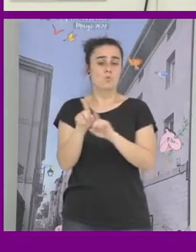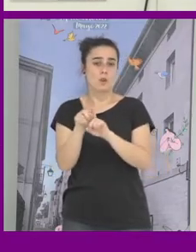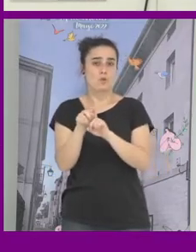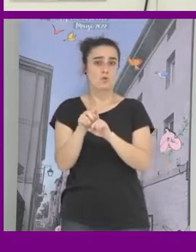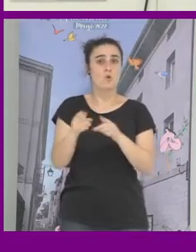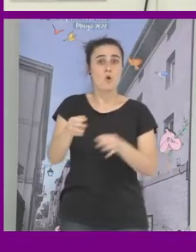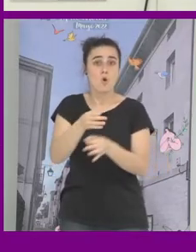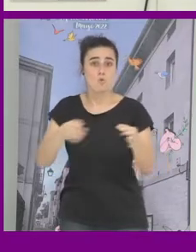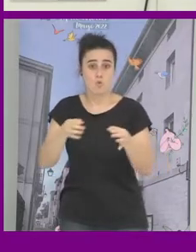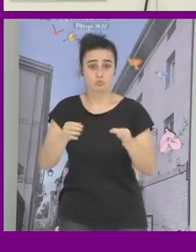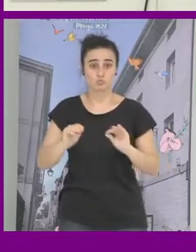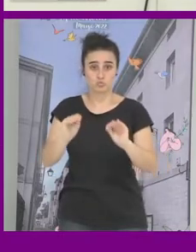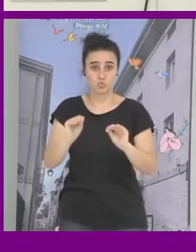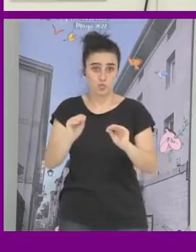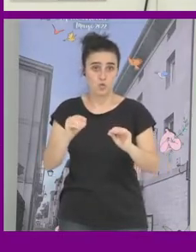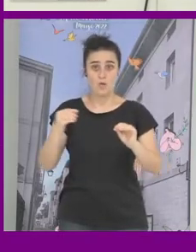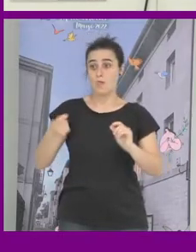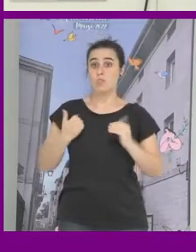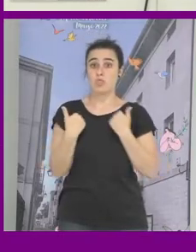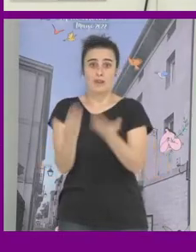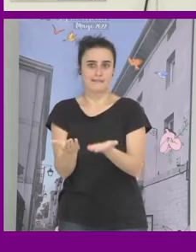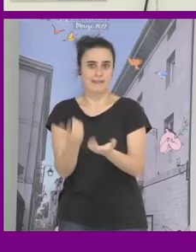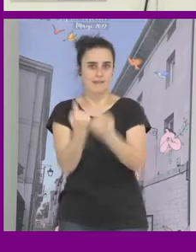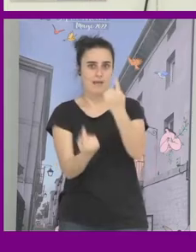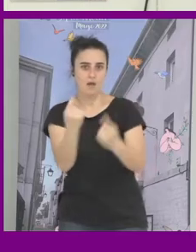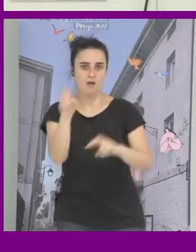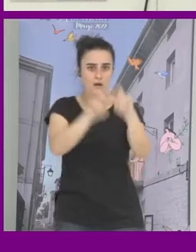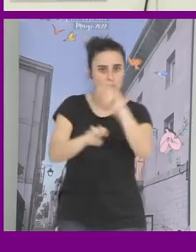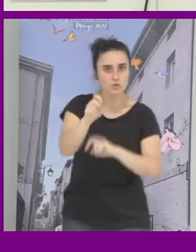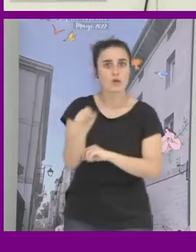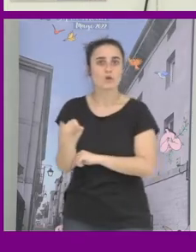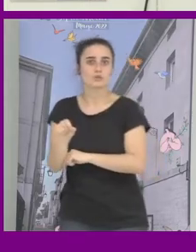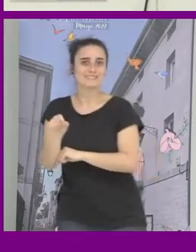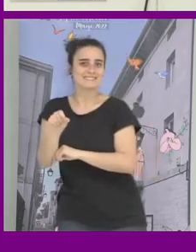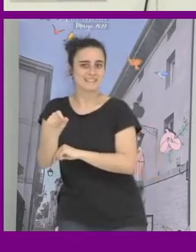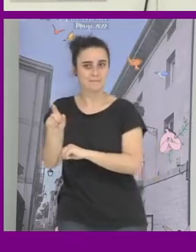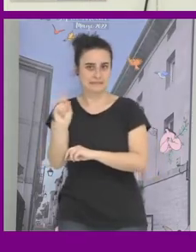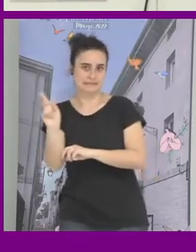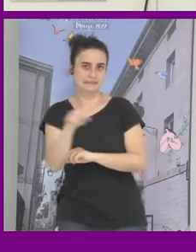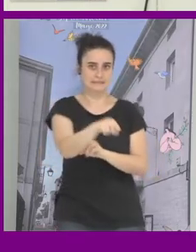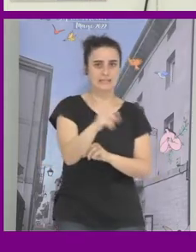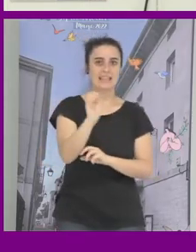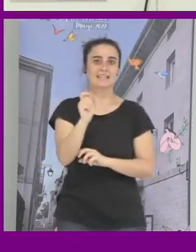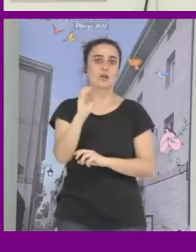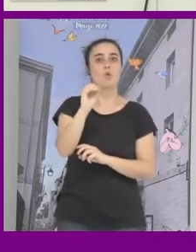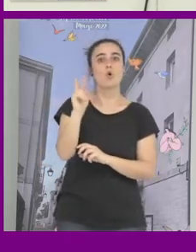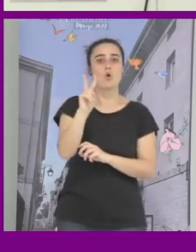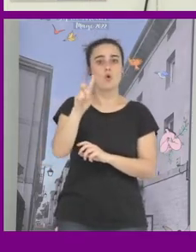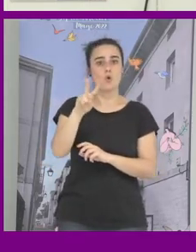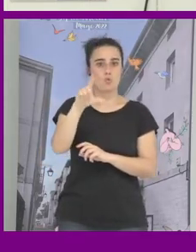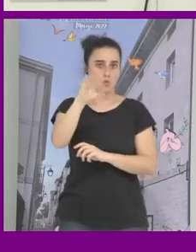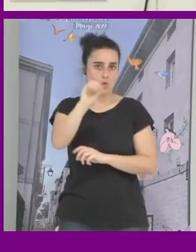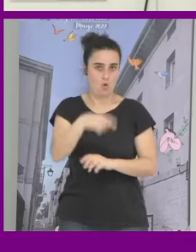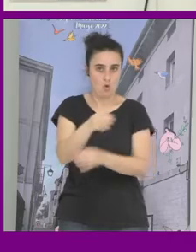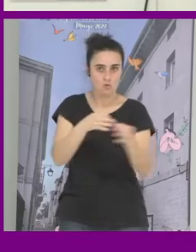obuluen donante bat batez baliatzea, semen donanteaz baino. Zergatik, ba, bikote hetero